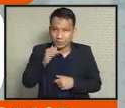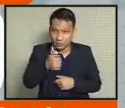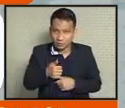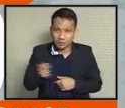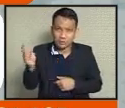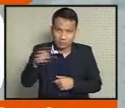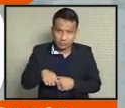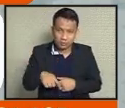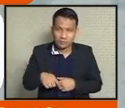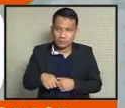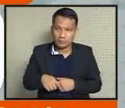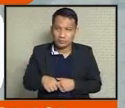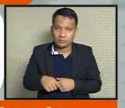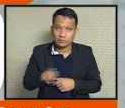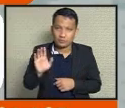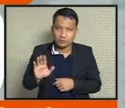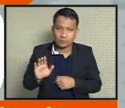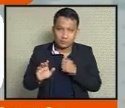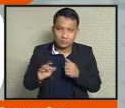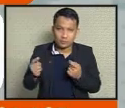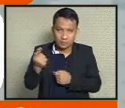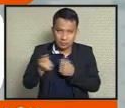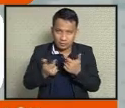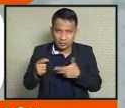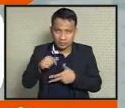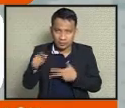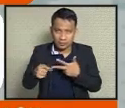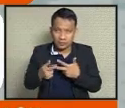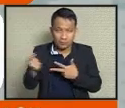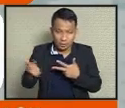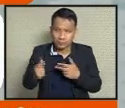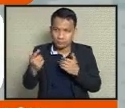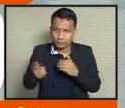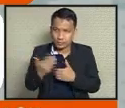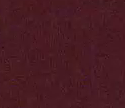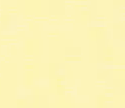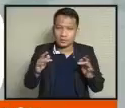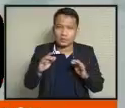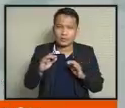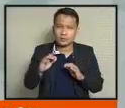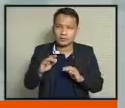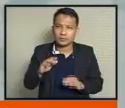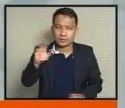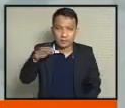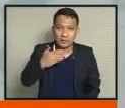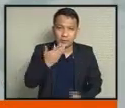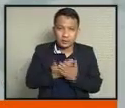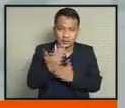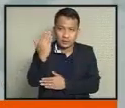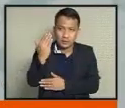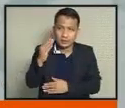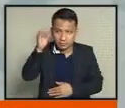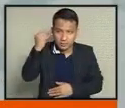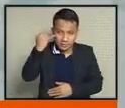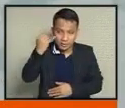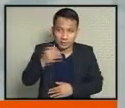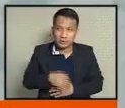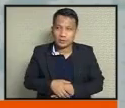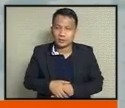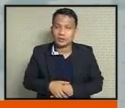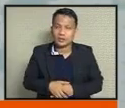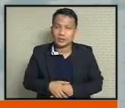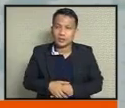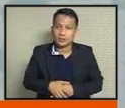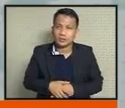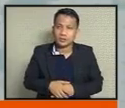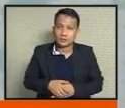sir. Tomorrow. So for the meantime, sir, pakibura na muna yan, sir. Kasi, sir, kung hindi mo bubura, ito, sir, makinig ka. Magandang tanghali po sa inyo, Captain Jack. Magandang tanghali